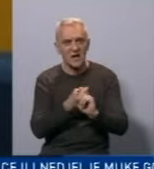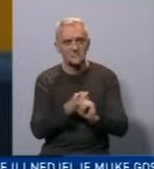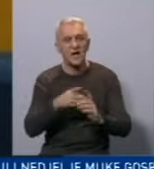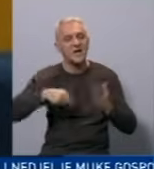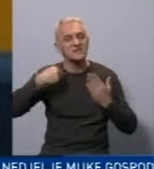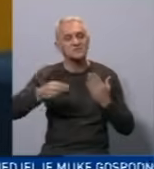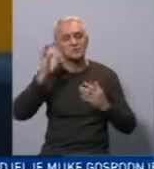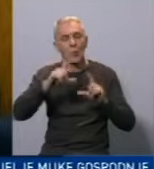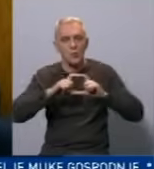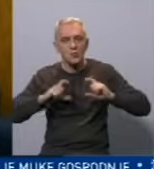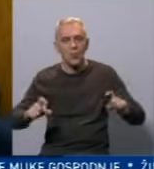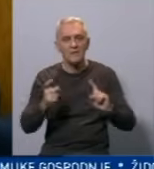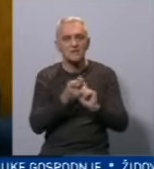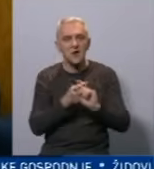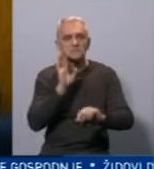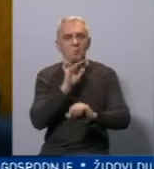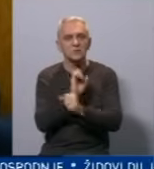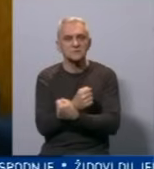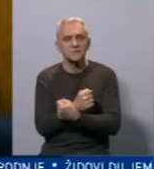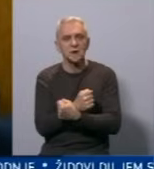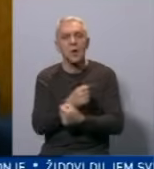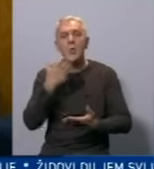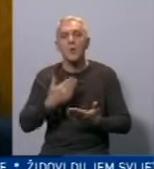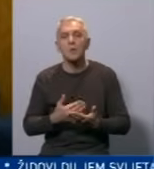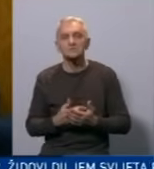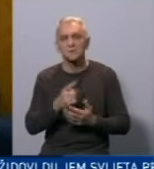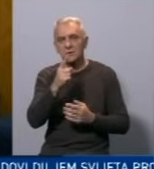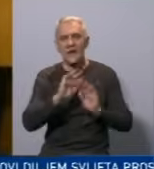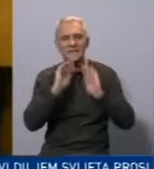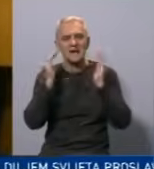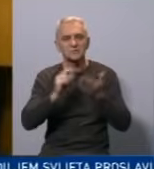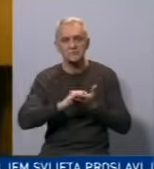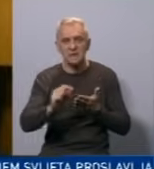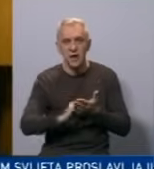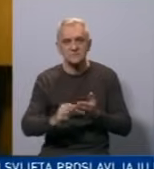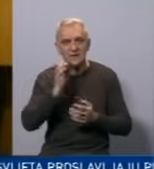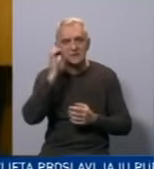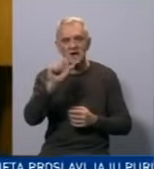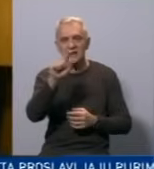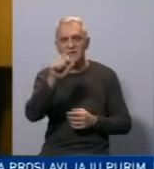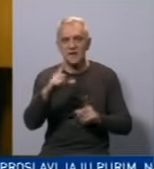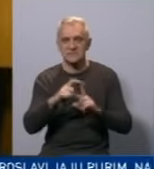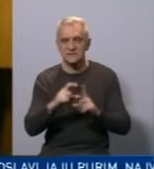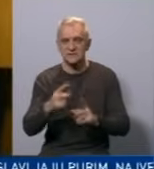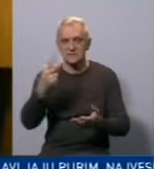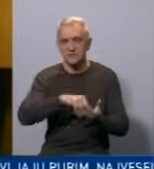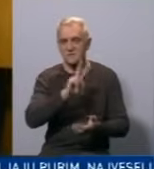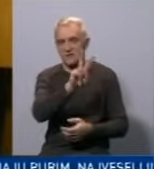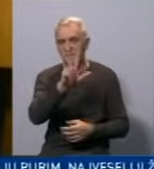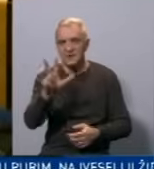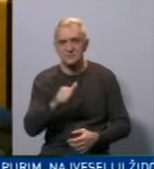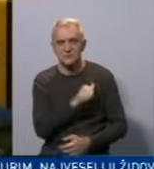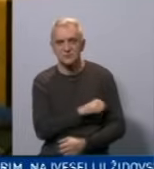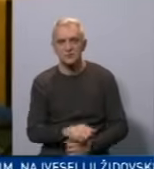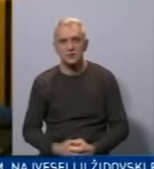te izvještaj od zaduženja u Federacije Bosne i Hercegovine po osnovu emisije trezorskih zapisa na dan 12.